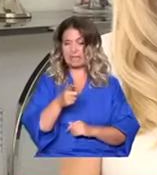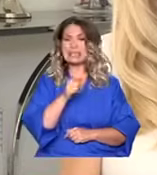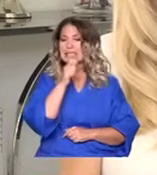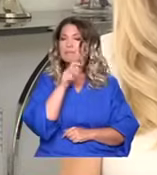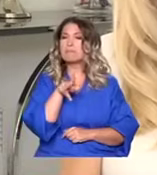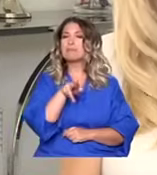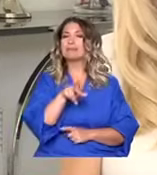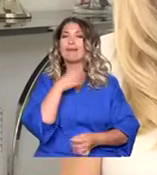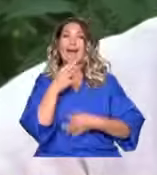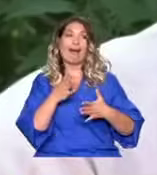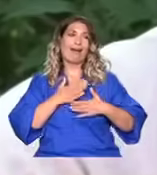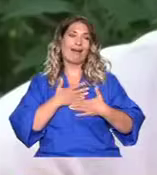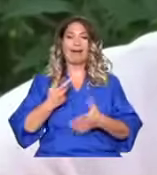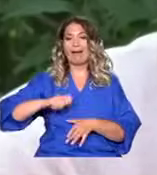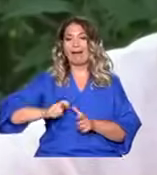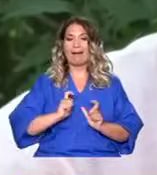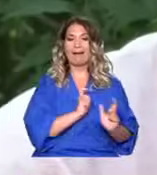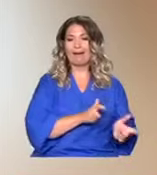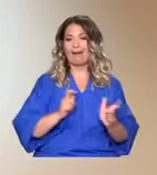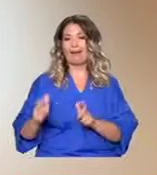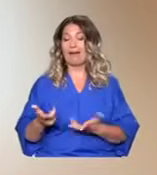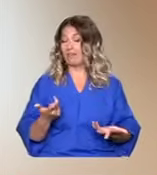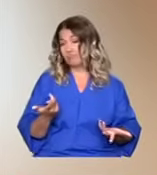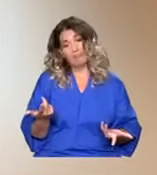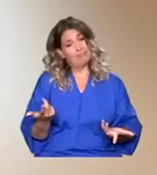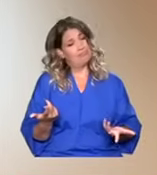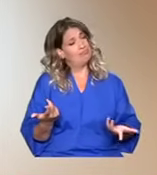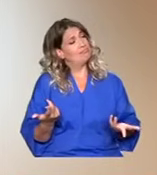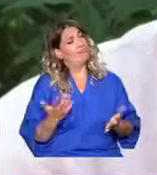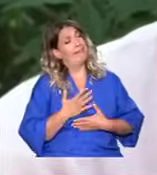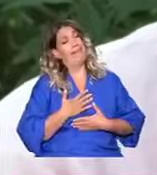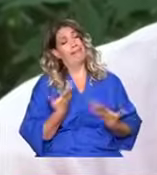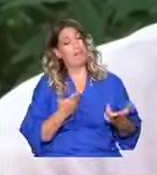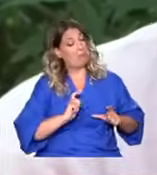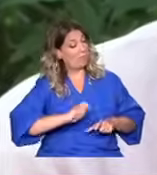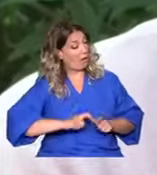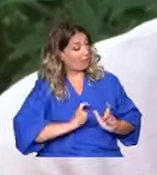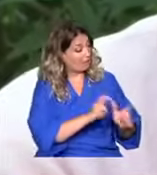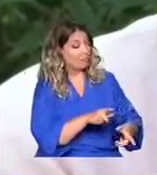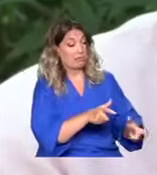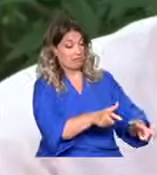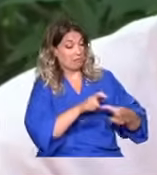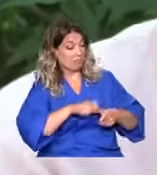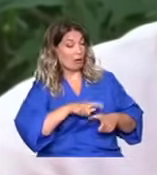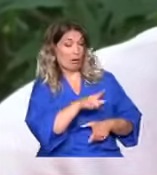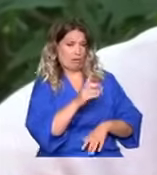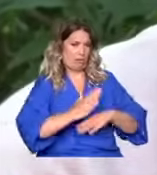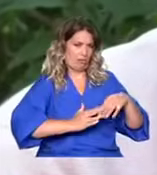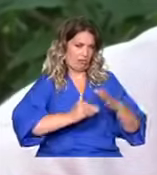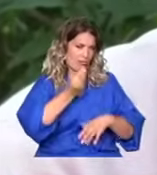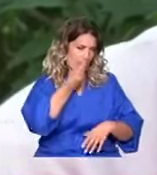πώς μαγείρευε ο ένας τον άλλον. Και έτσι έχω μαγειρέψει και μαγειρεύει. Είναι και καλή μαγείρισα. Περνάει και από το στομάχι ο έρωτας, έτσι. Για